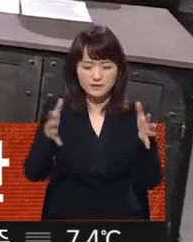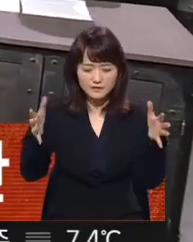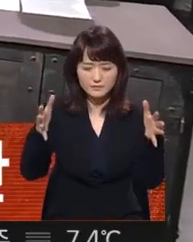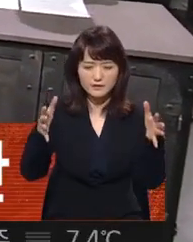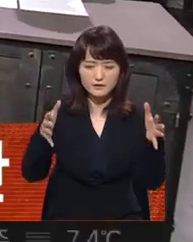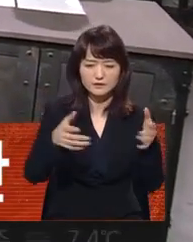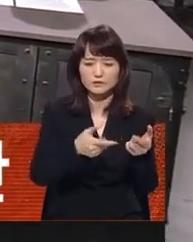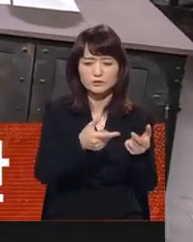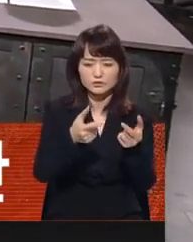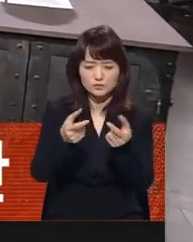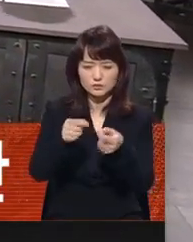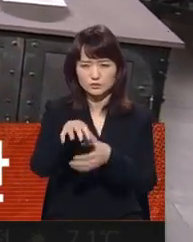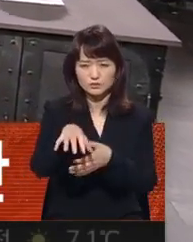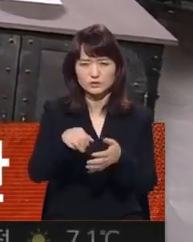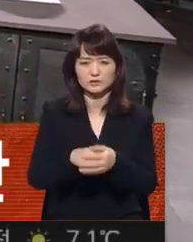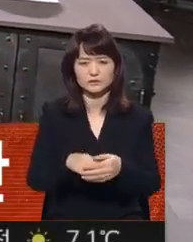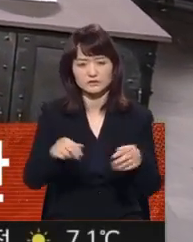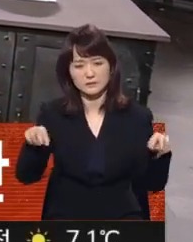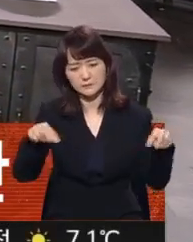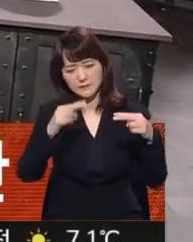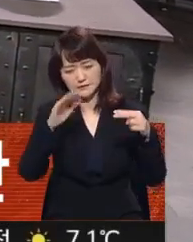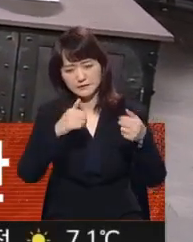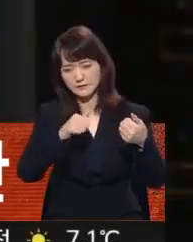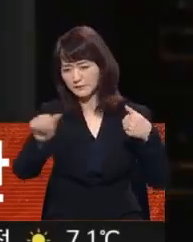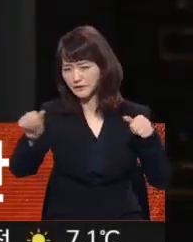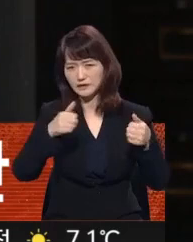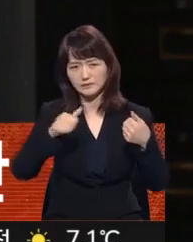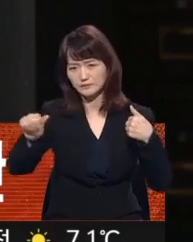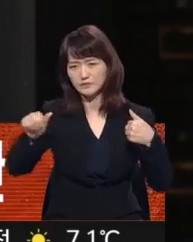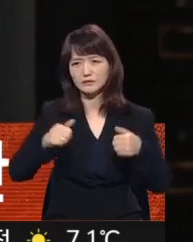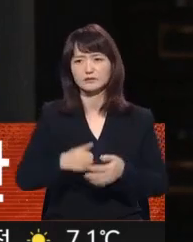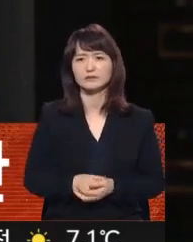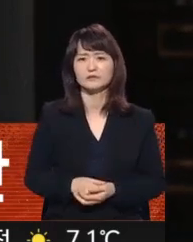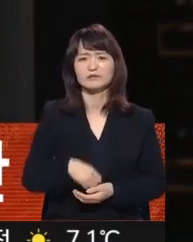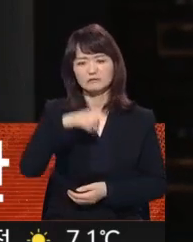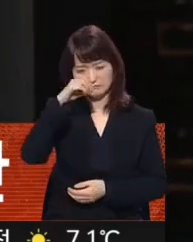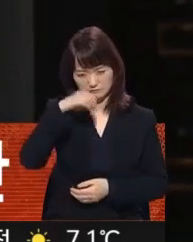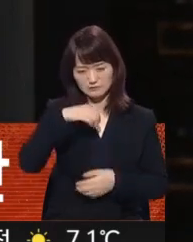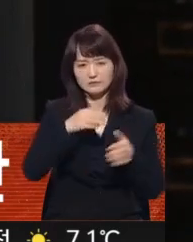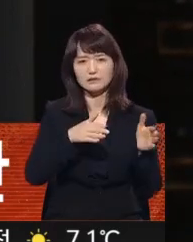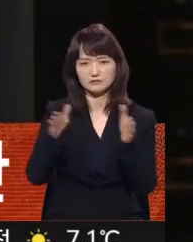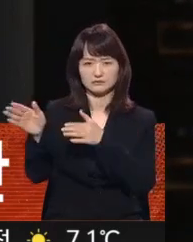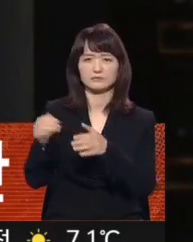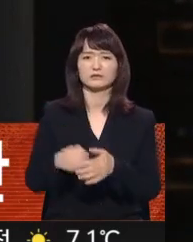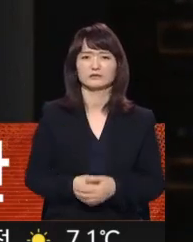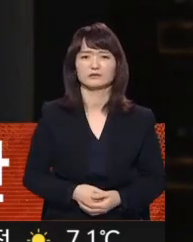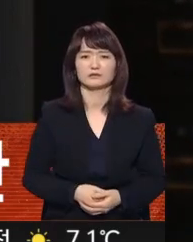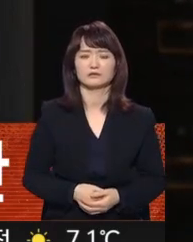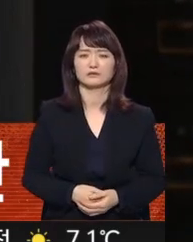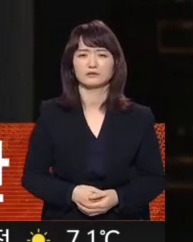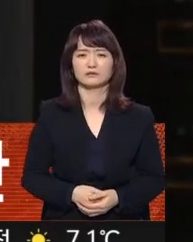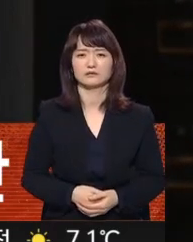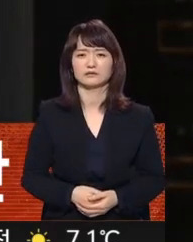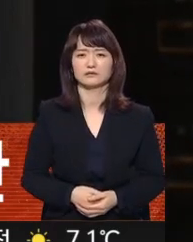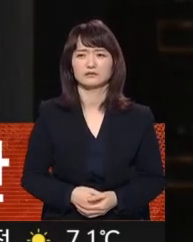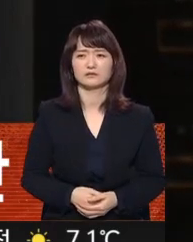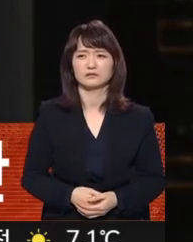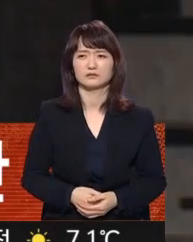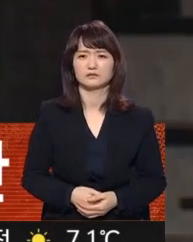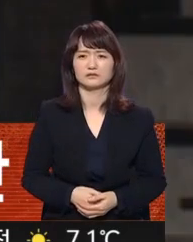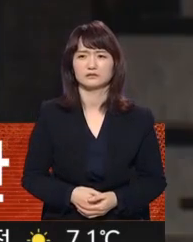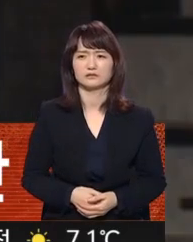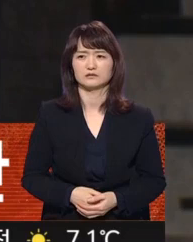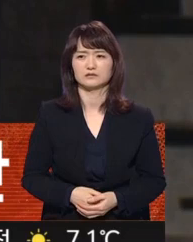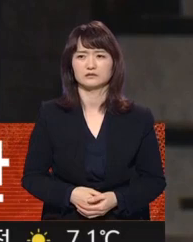마주치게 최대한 피해 다닌다고 하네요 아이 그러니까 그냥 이렇게 그냥 넘어간 겁니다 학교에서는 그럴 수도 있는데요 지금 오해하시는게